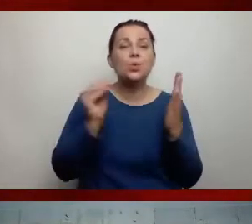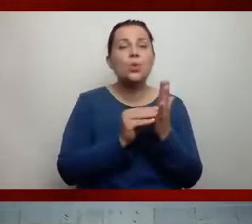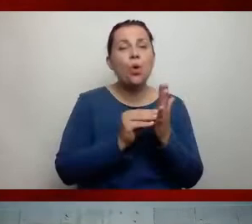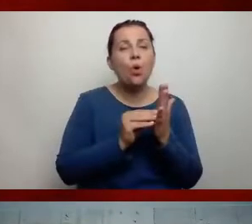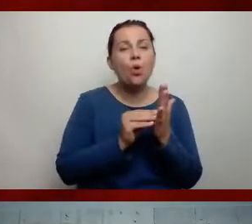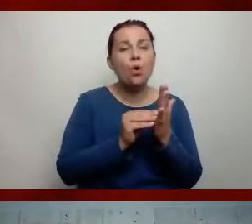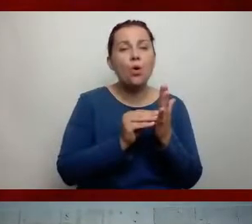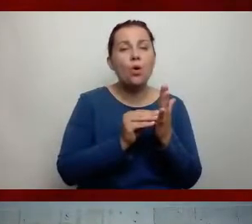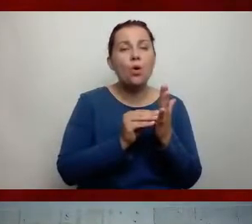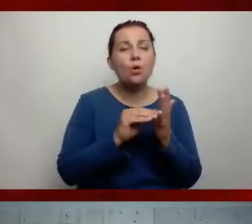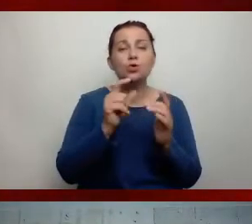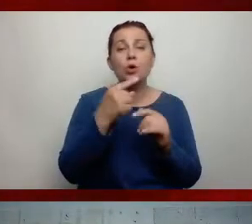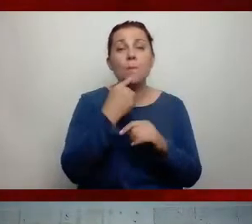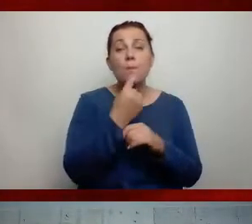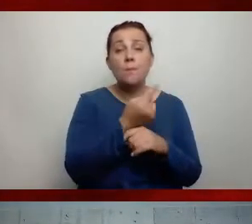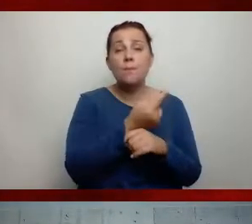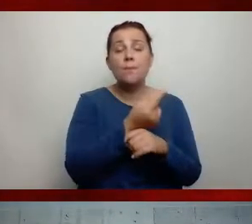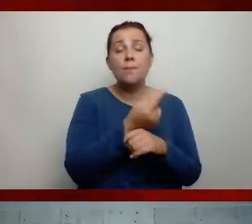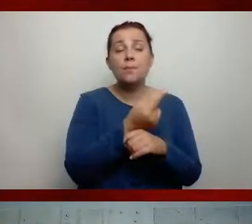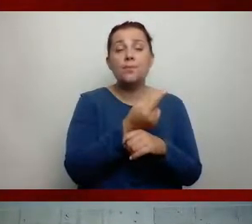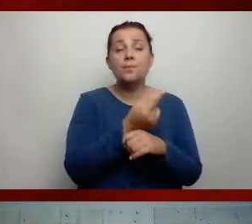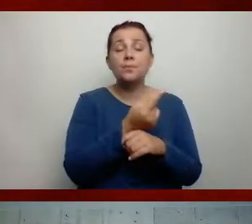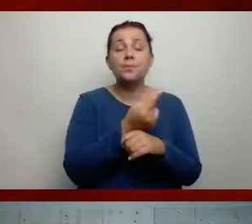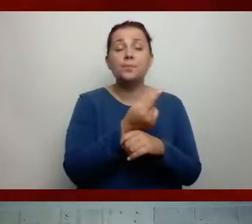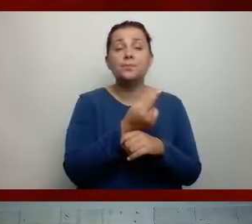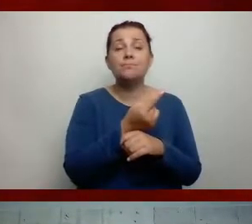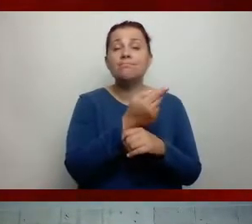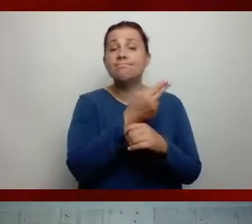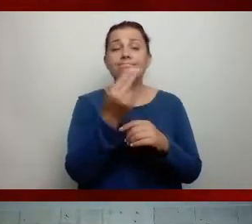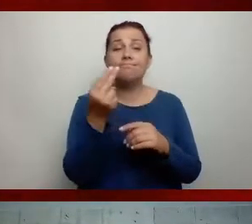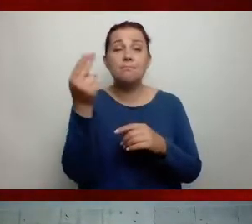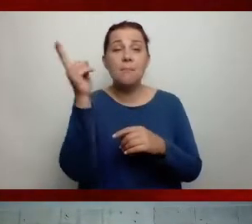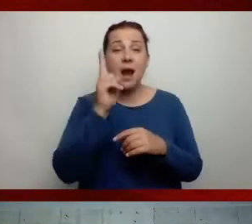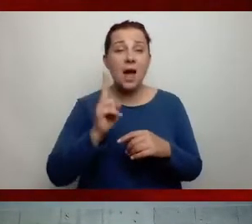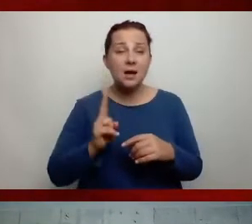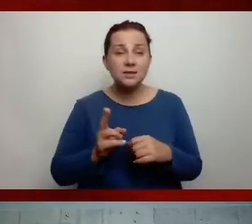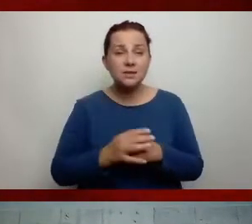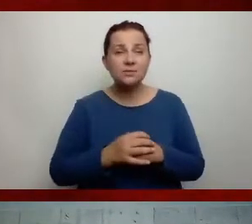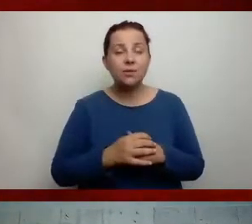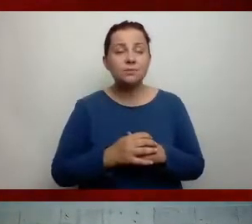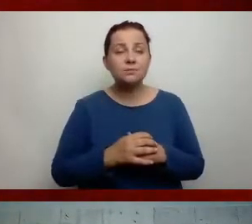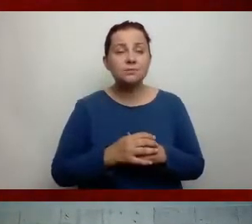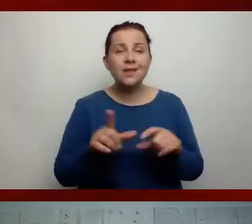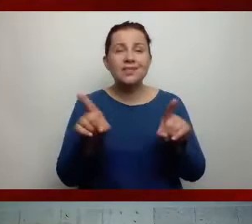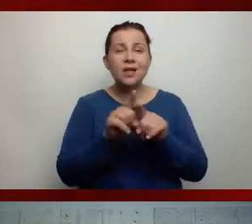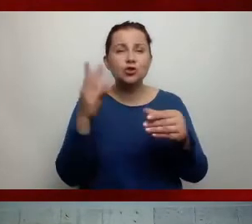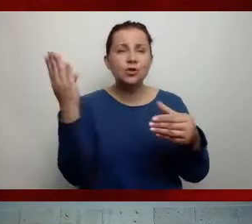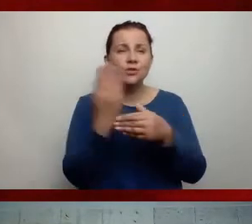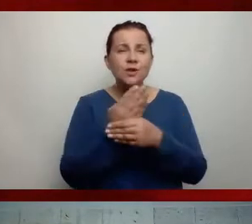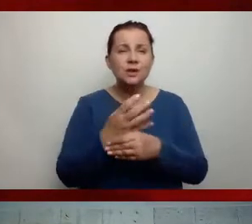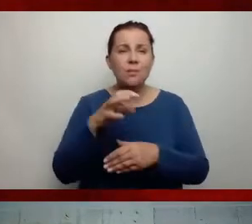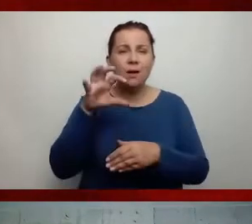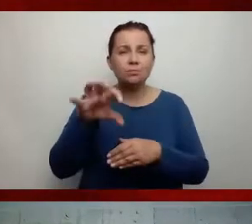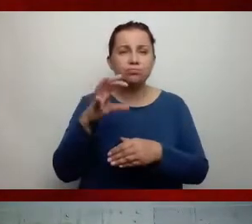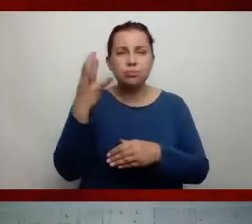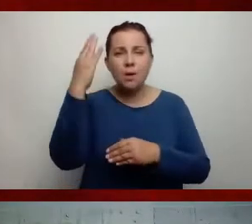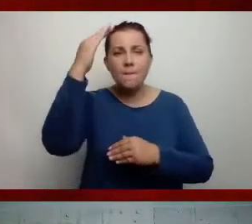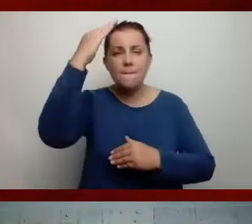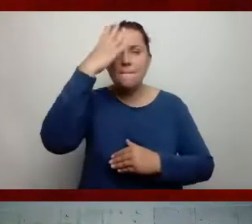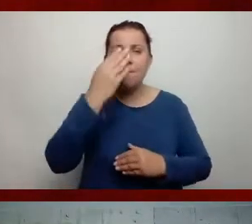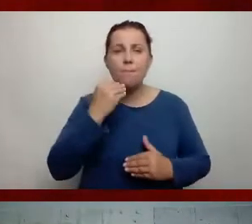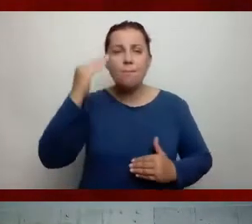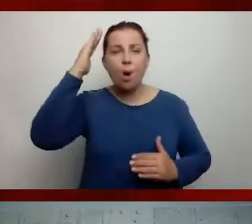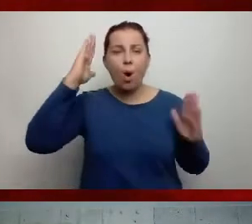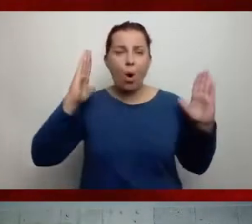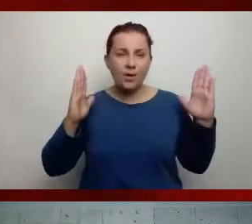powiedziano tutaj na temat malarstwa i firmy portretowej. Firma portretowa powstała z jednej